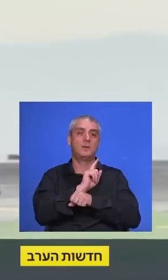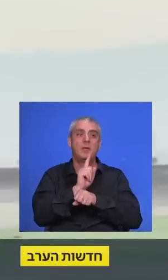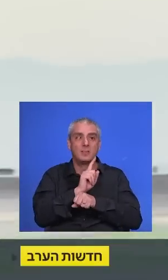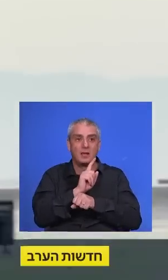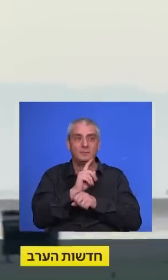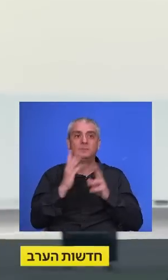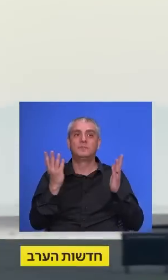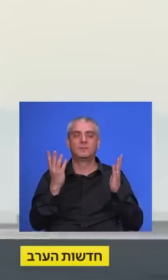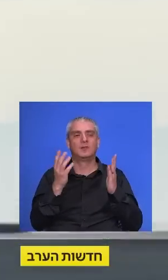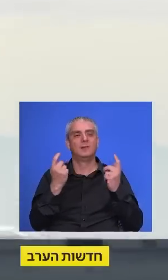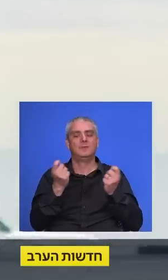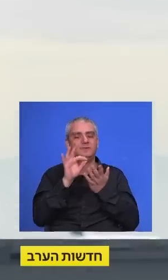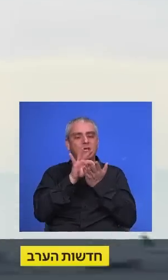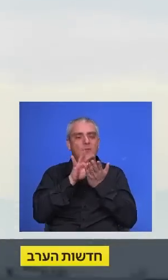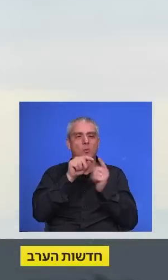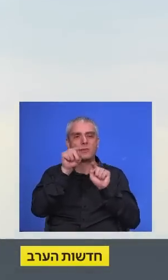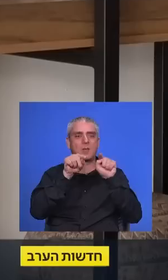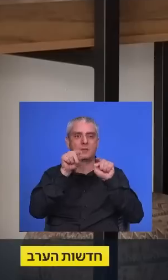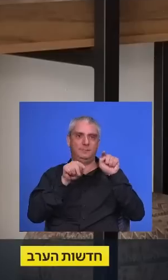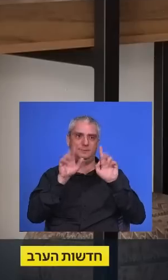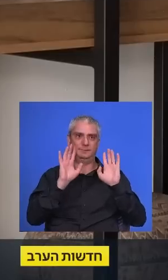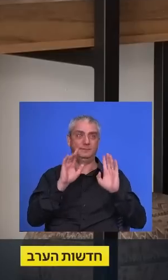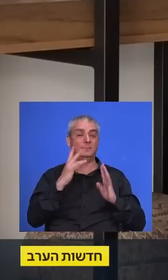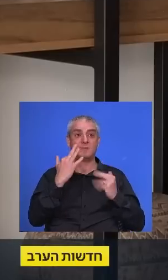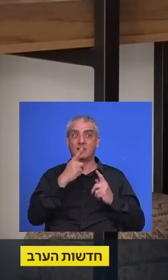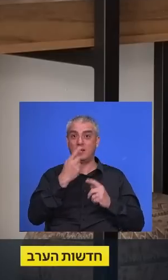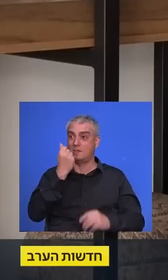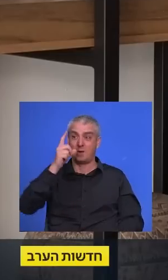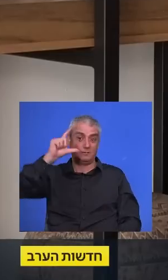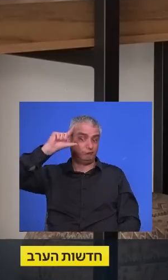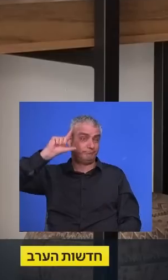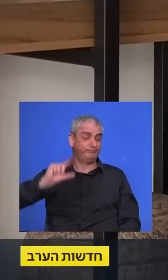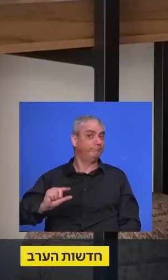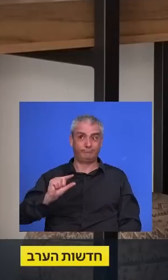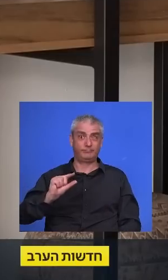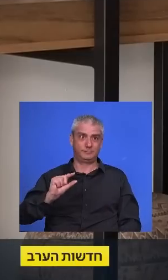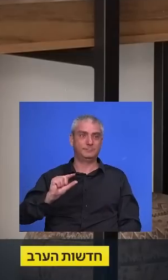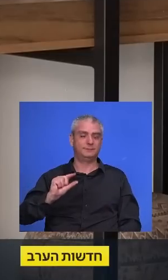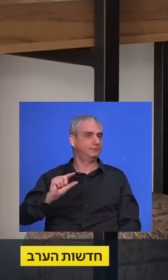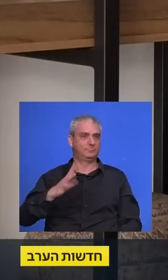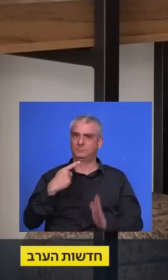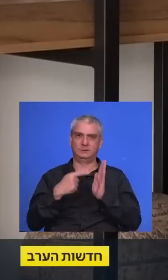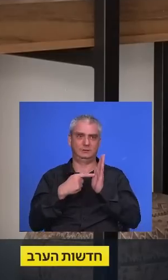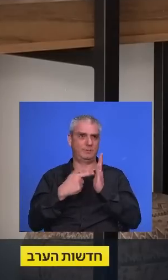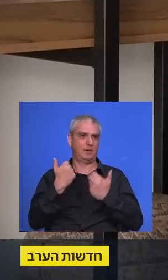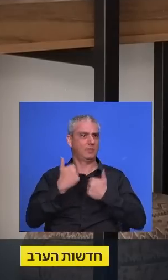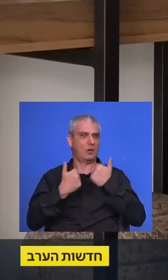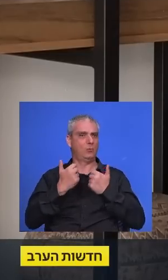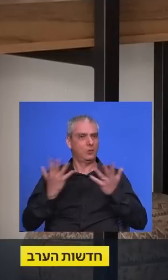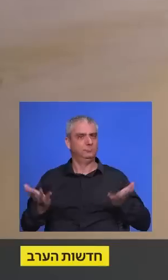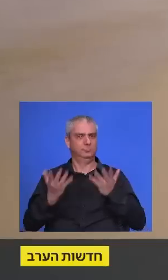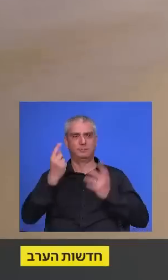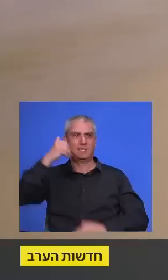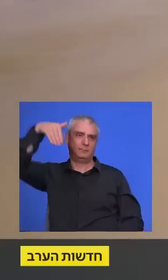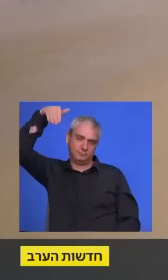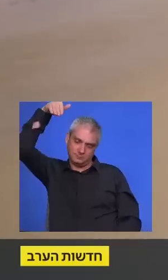נראה זה מבצעים נקודתיים בקו. ברגע שהקוסט יורד באופן כל כך דרמטי, אין שום סיבה שהתחרות לא תדחוף את